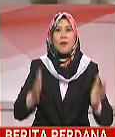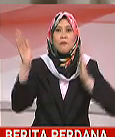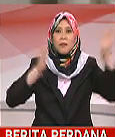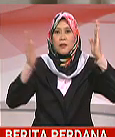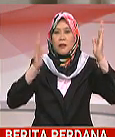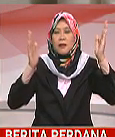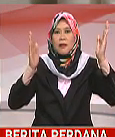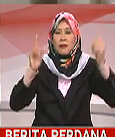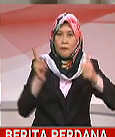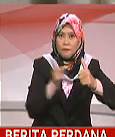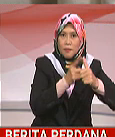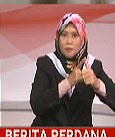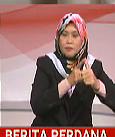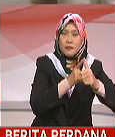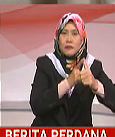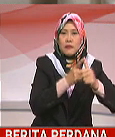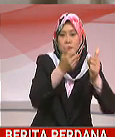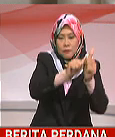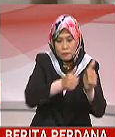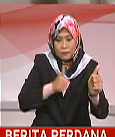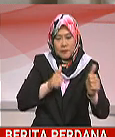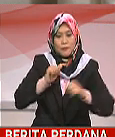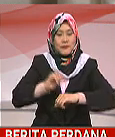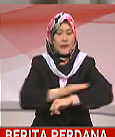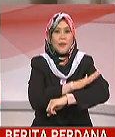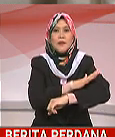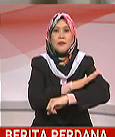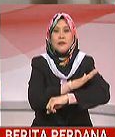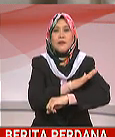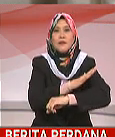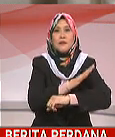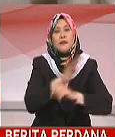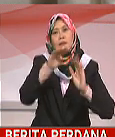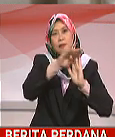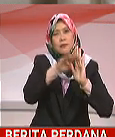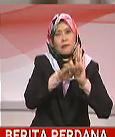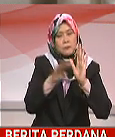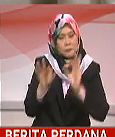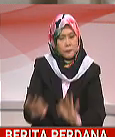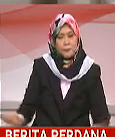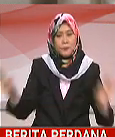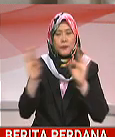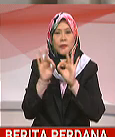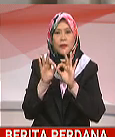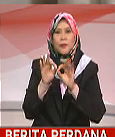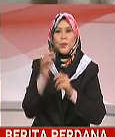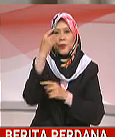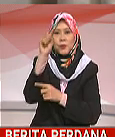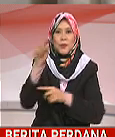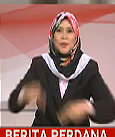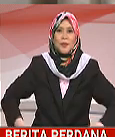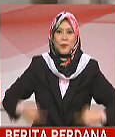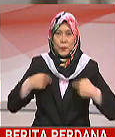pertama menjadikan pencegahan kanser sebagai salah satu agenda utama dalam kehidupan